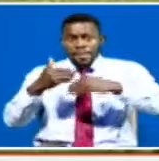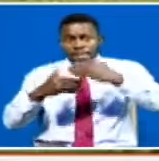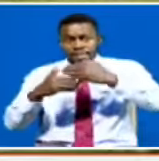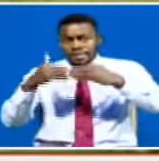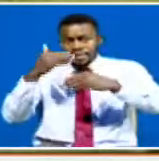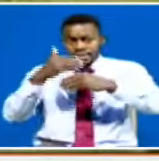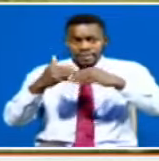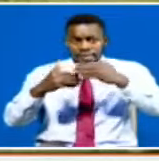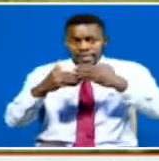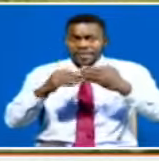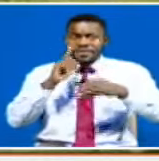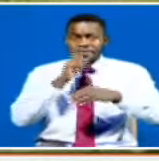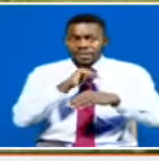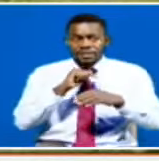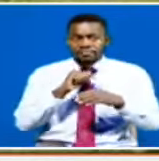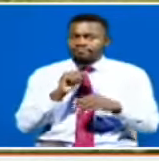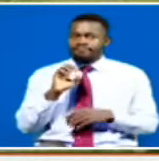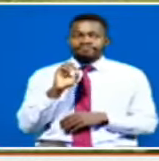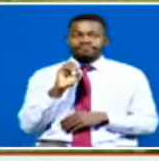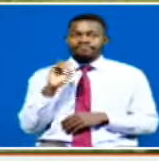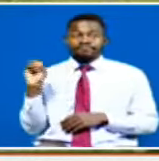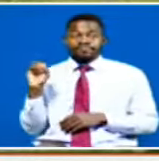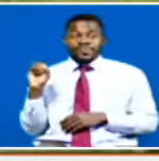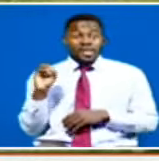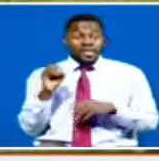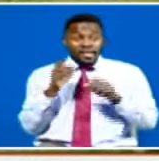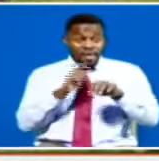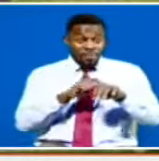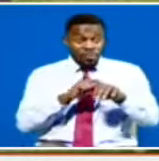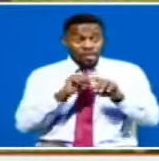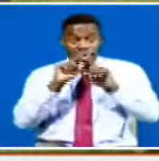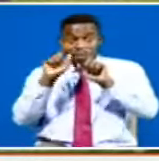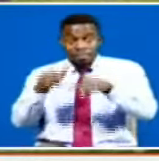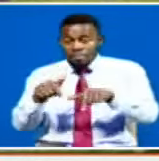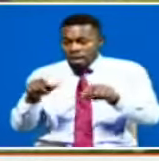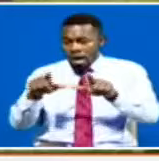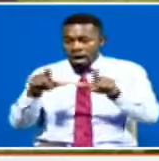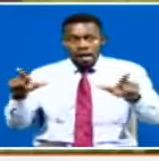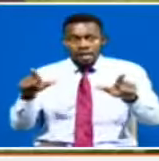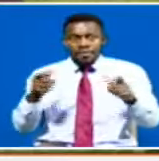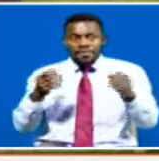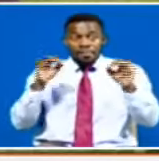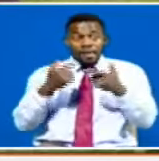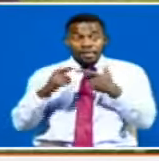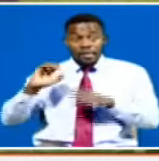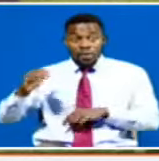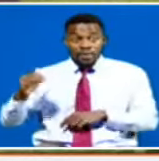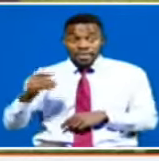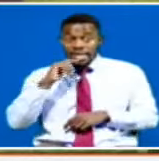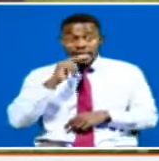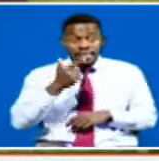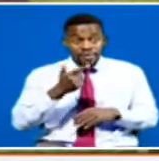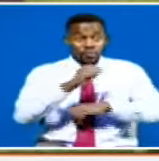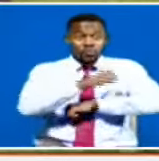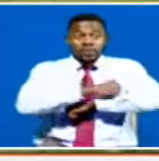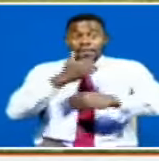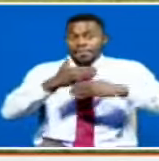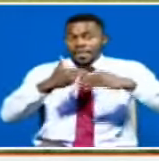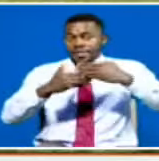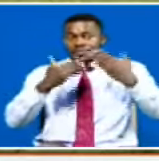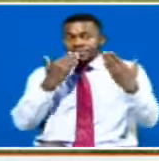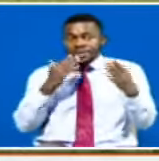na kusoma. Lakini kufika kwetu hapa tumepatana na mbuzi hawa na ng'ombe ambao wanaendelea kulishwa katika msitu huu.